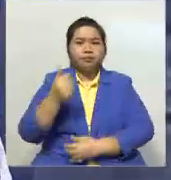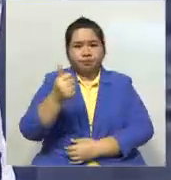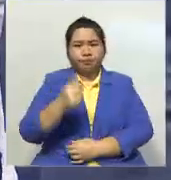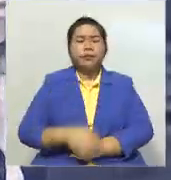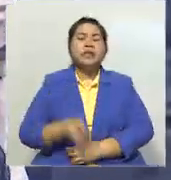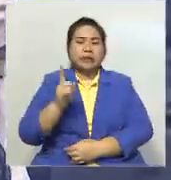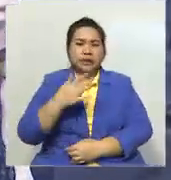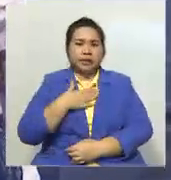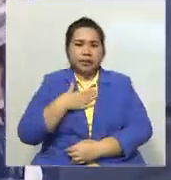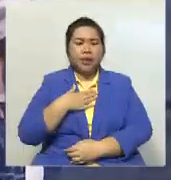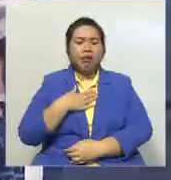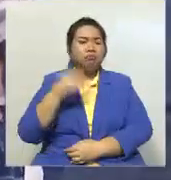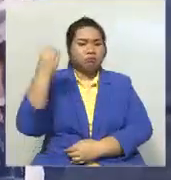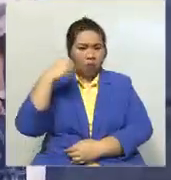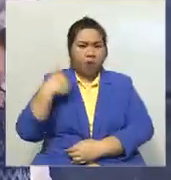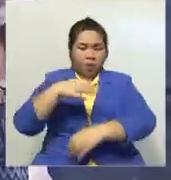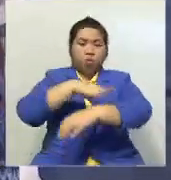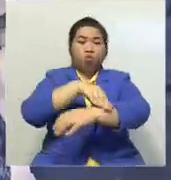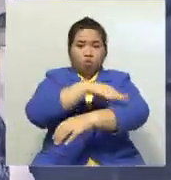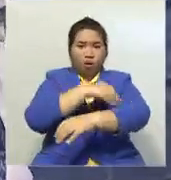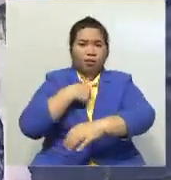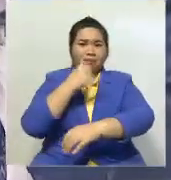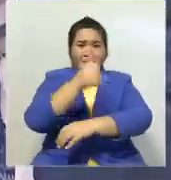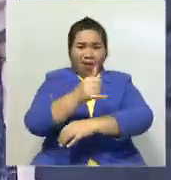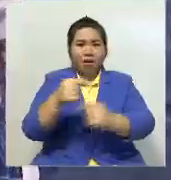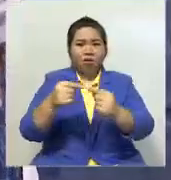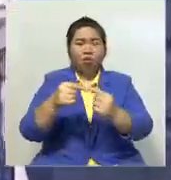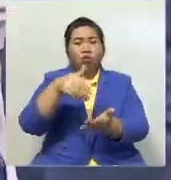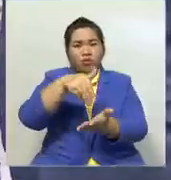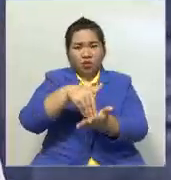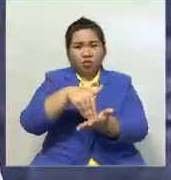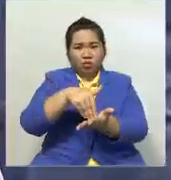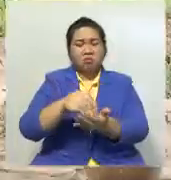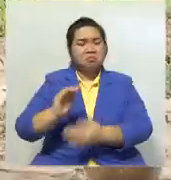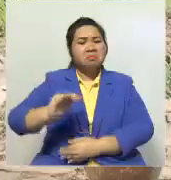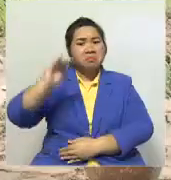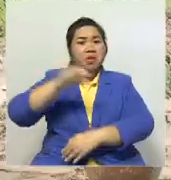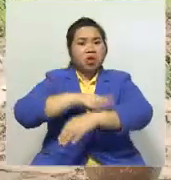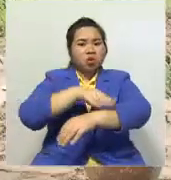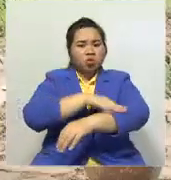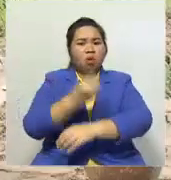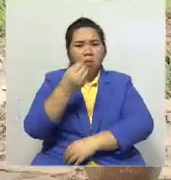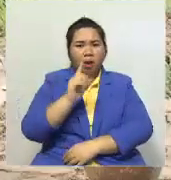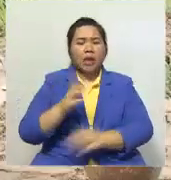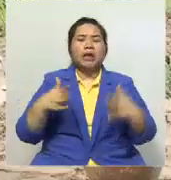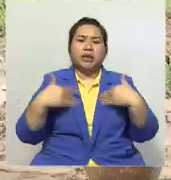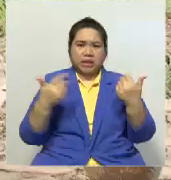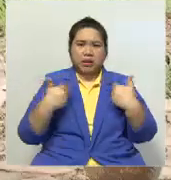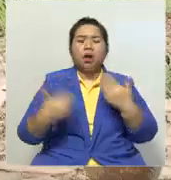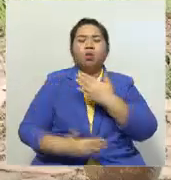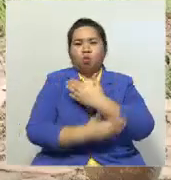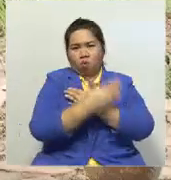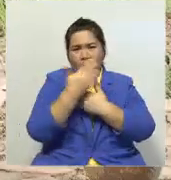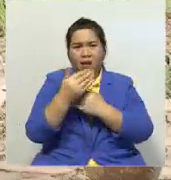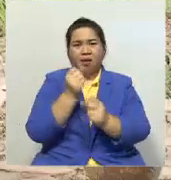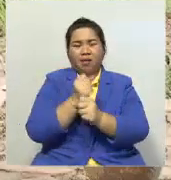ญ่นะคะที่ฉันมีโอกาสได้ไปนวดกับพี่ๆที่ศูนย์การแพทย์แผนไทยพนาแห่งนี้และพี่ๆก็บอกว่ามีความดีใจค่ะที่มีโอกาส